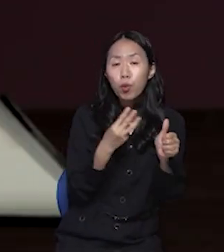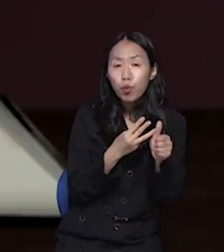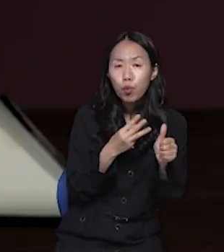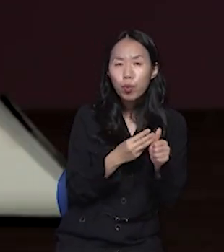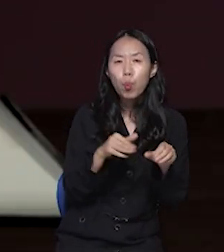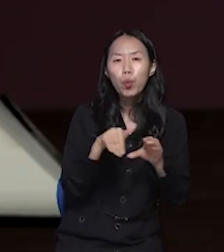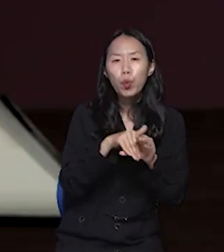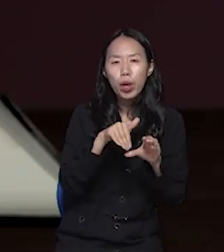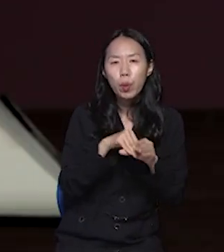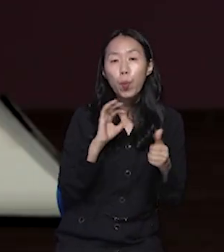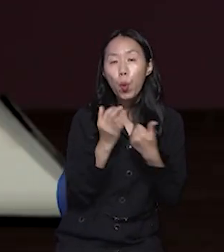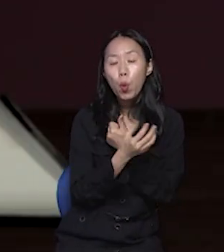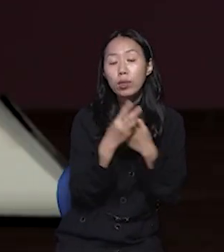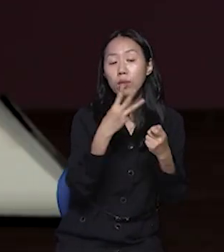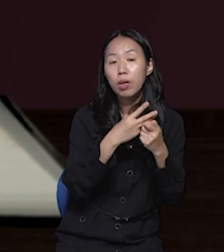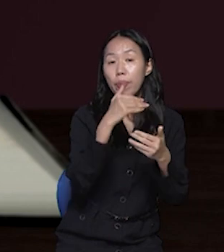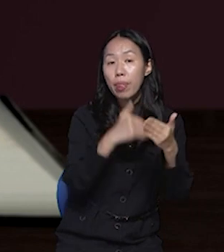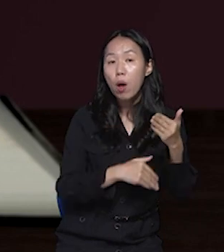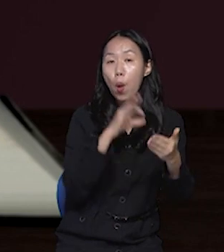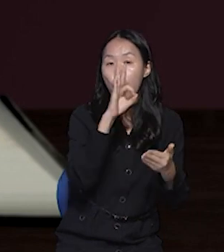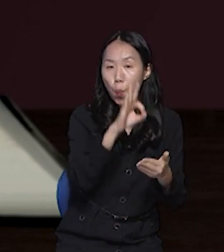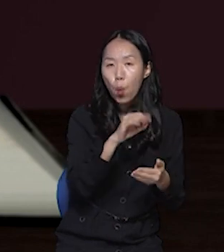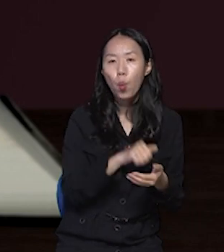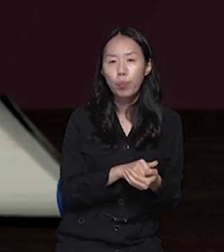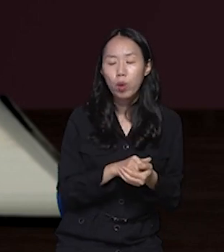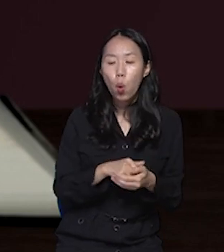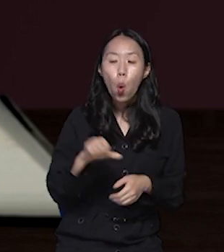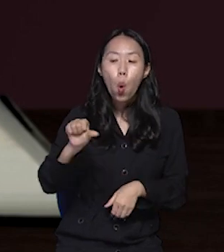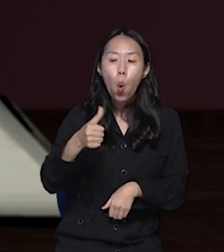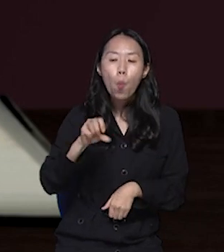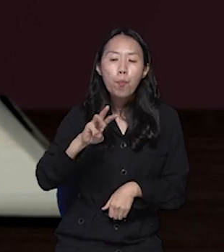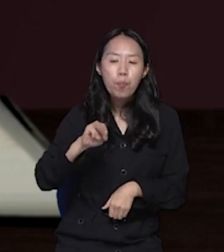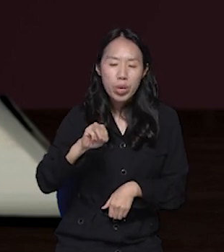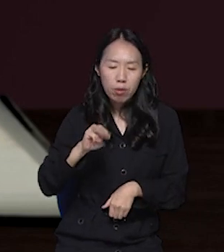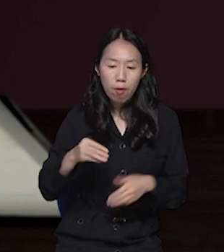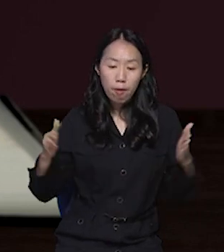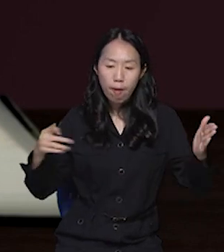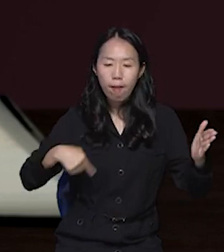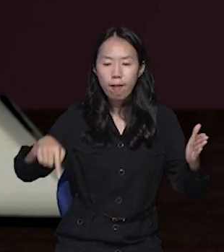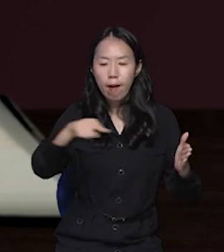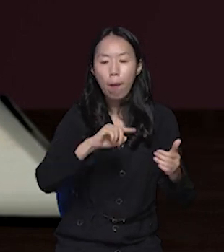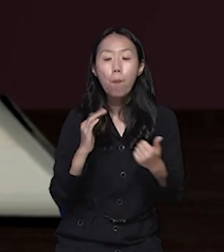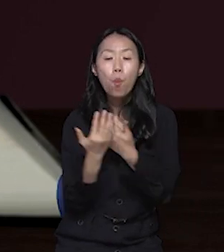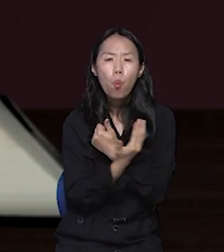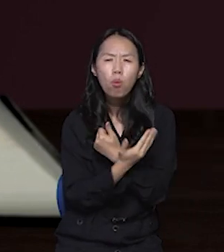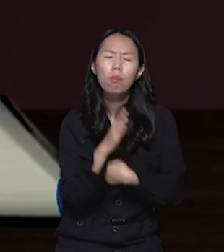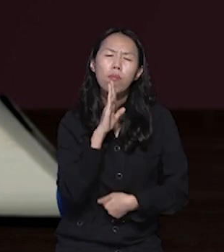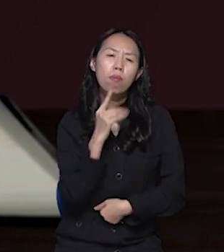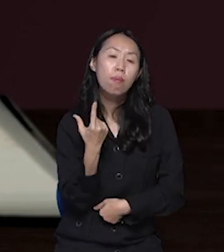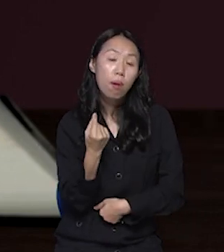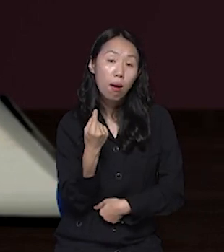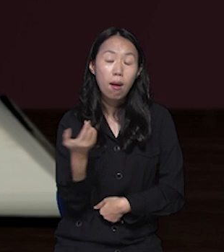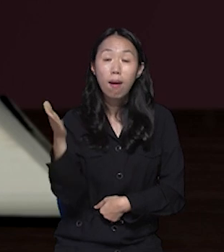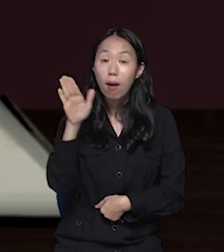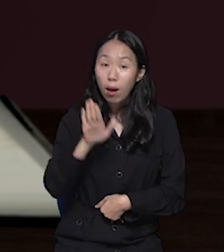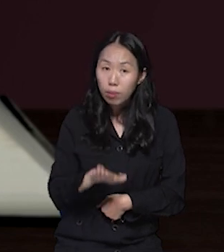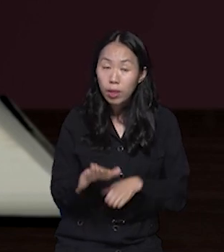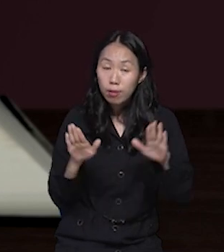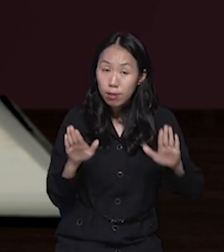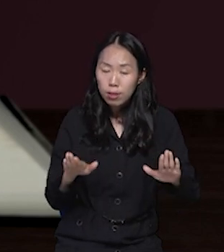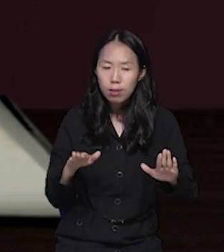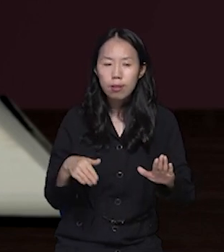문화재 보호법 13조에 따르면 지정문화재 500m 이내는 역사 문화환경 보존지역 범위에 해당되지만